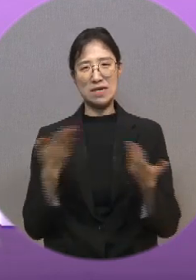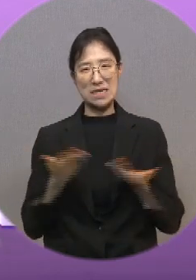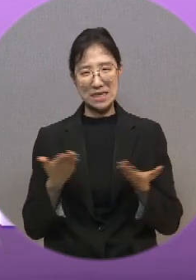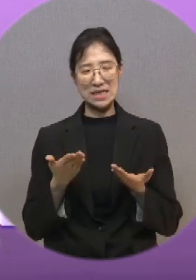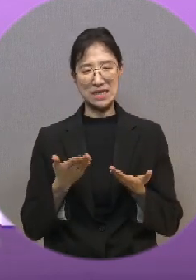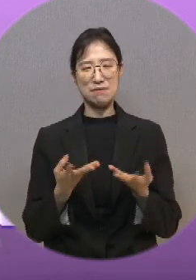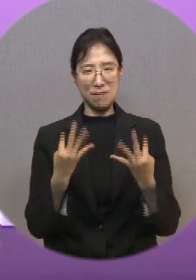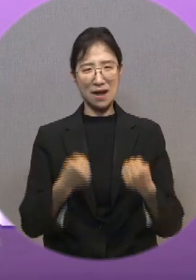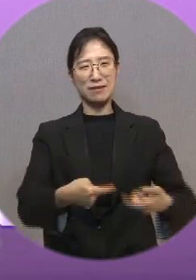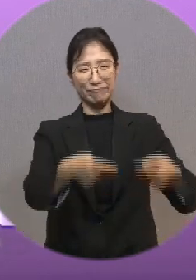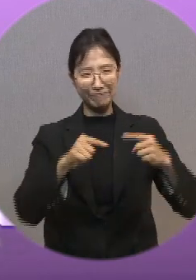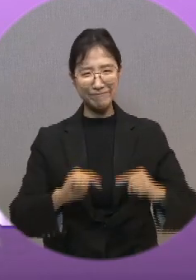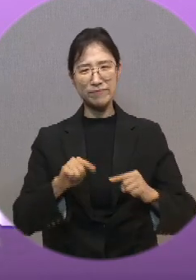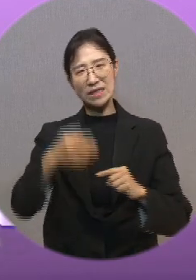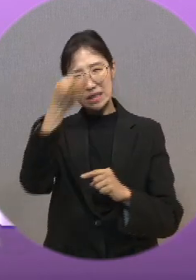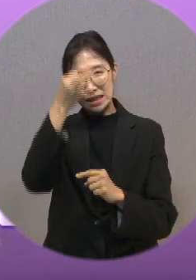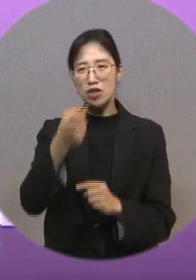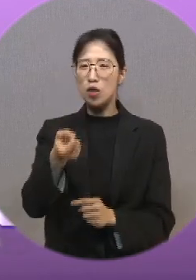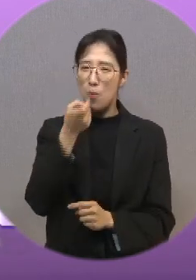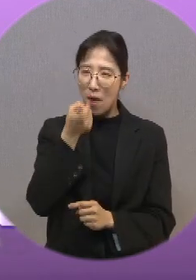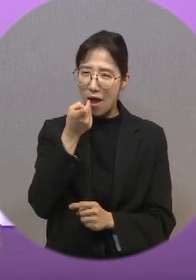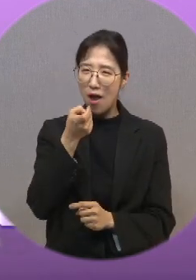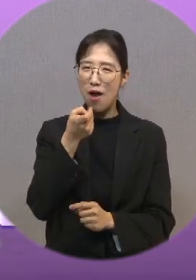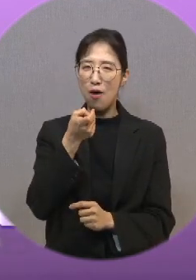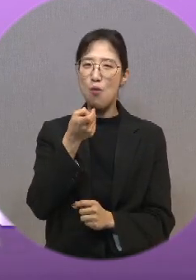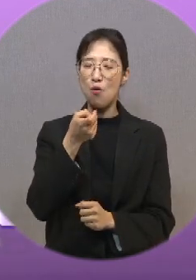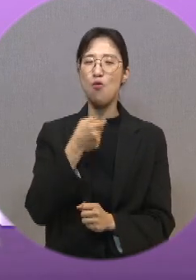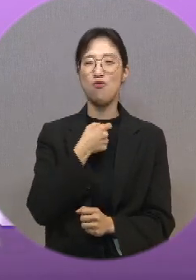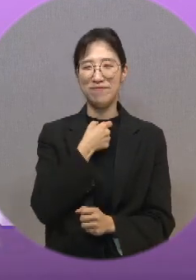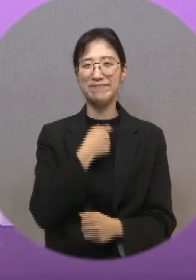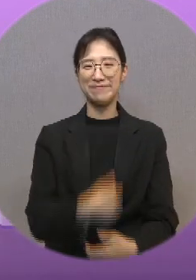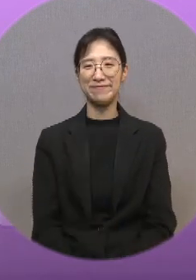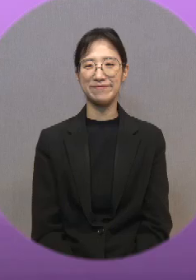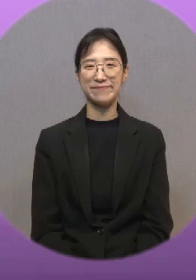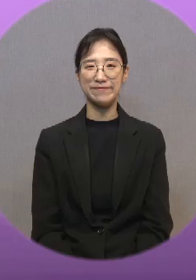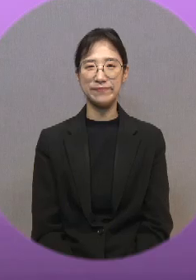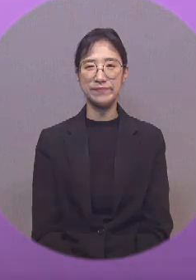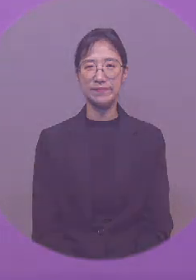좀 해서 이 기술을 배워놨으면 하는 그런 바람입니다.